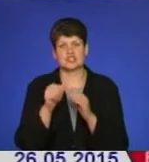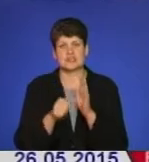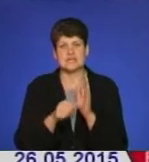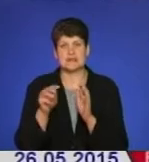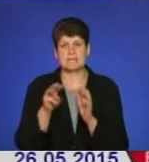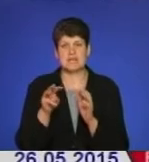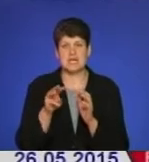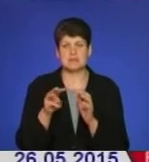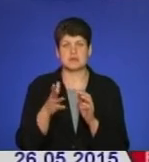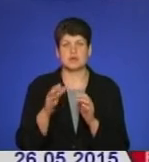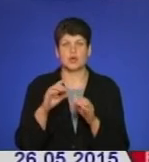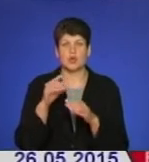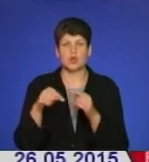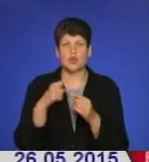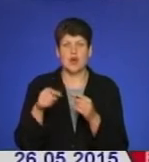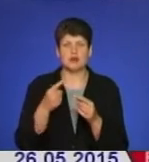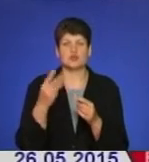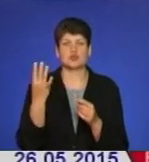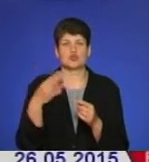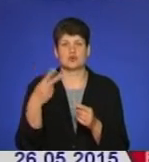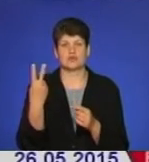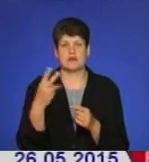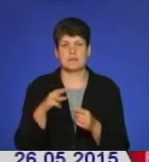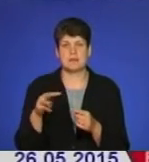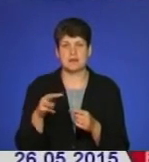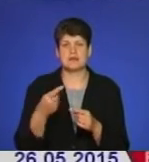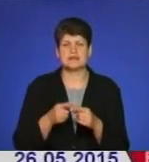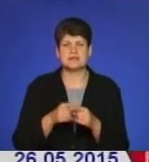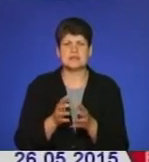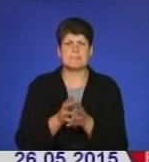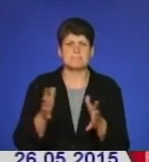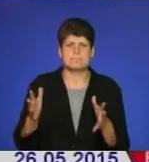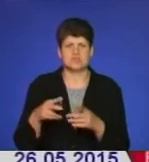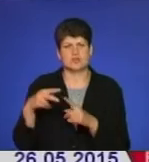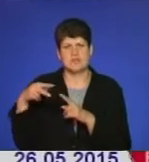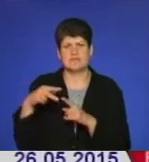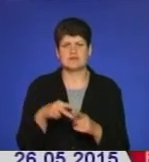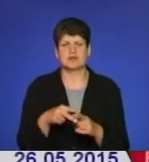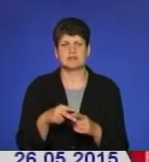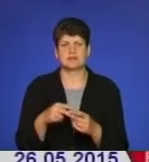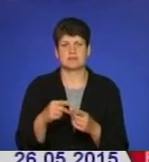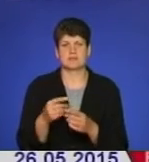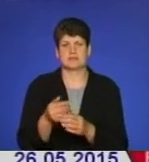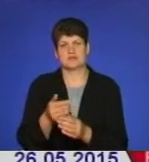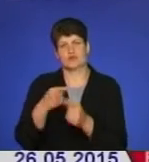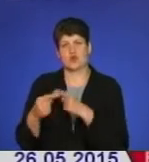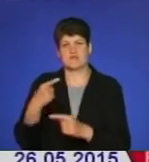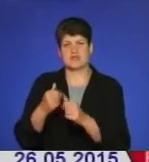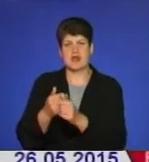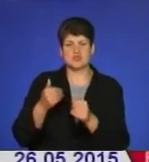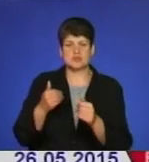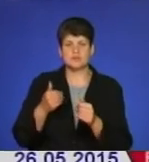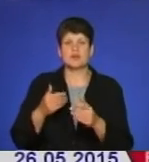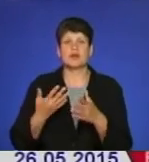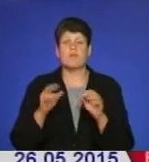кругляк 42 мм. Тобто це ці речі, на яке припадає найбільше навантаження при зворотній віддачі механізму. Також може